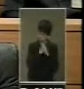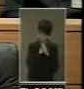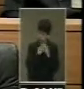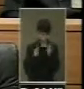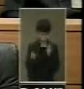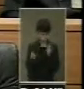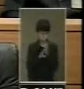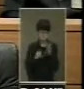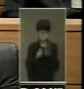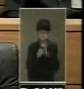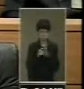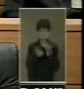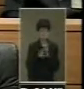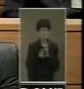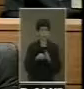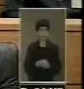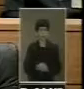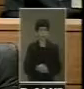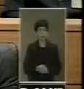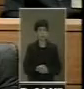ครั้งสุดท้าย